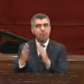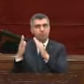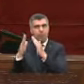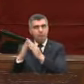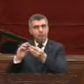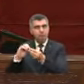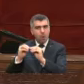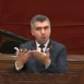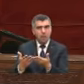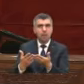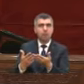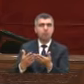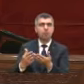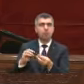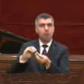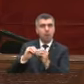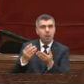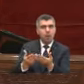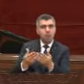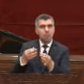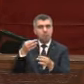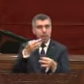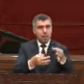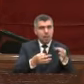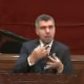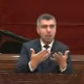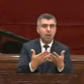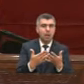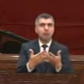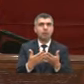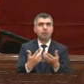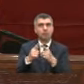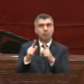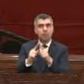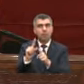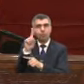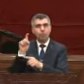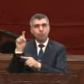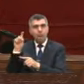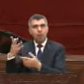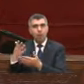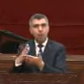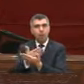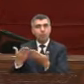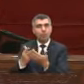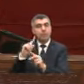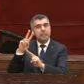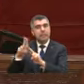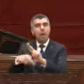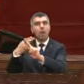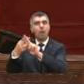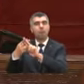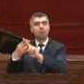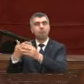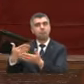تعلق بالإشكالات المتعلقة بالمحاكم أو تعلق بالمسائل المتعلقة بالجماعات الترابية، ونوصلوا له الجواب في